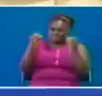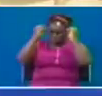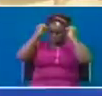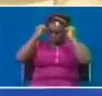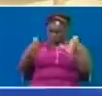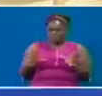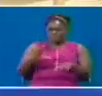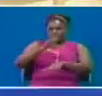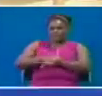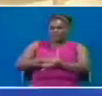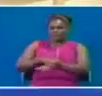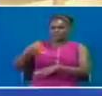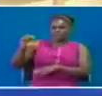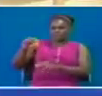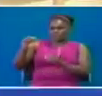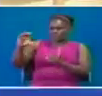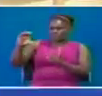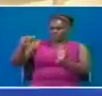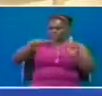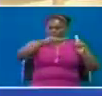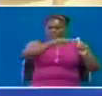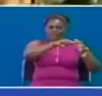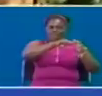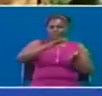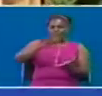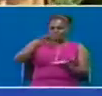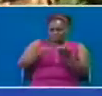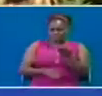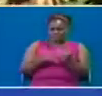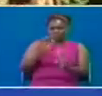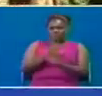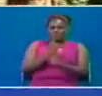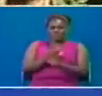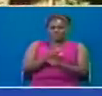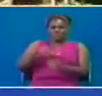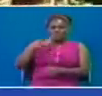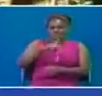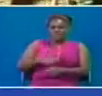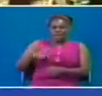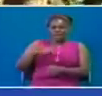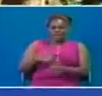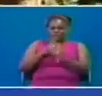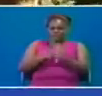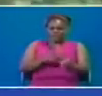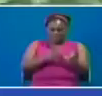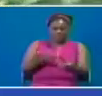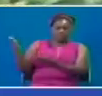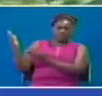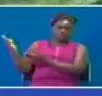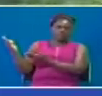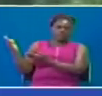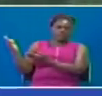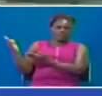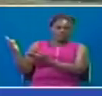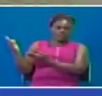ambao wamepata alama ya C+ kwenda chini imeongezeka. Kwa waliobahatika na talanta kama Solomon na Gadson,